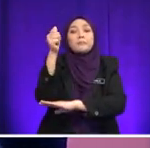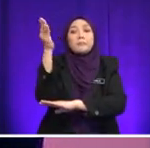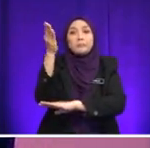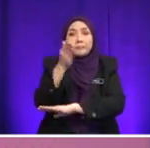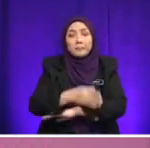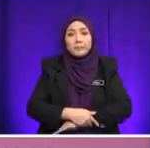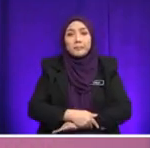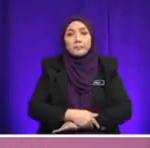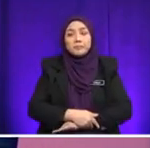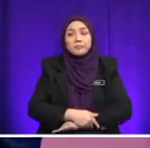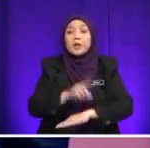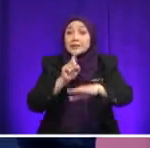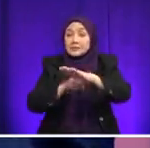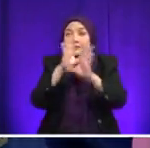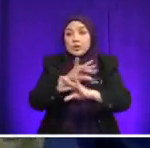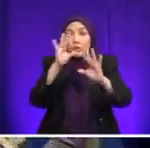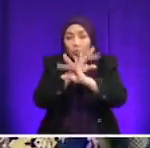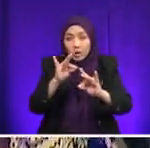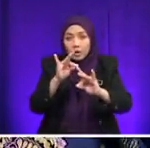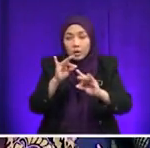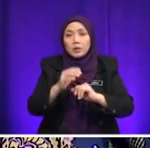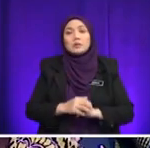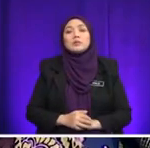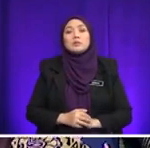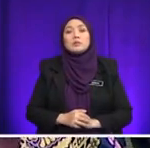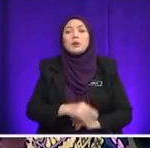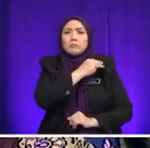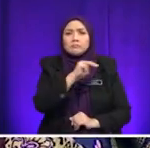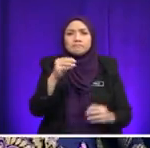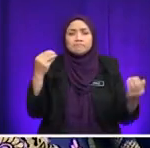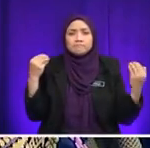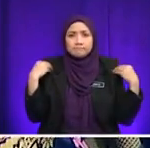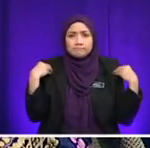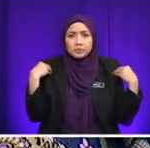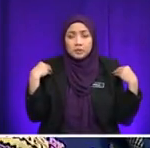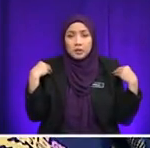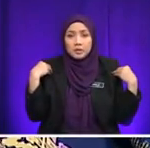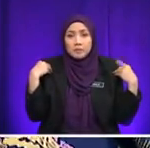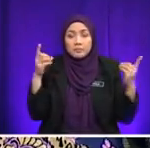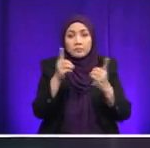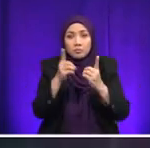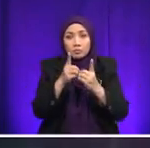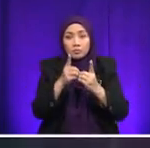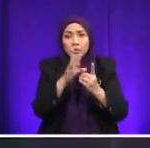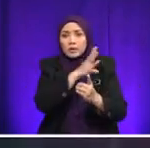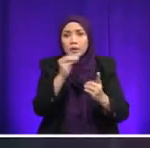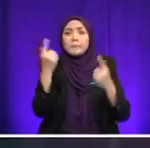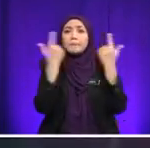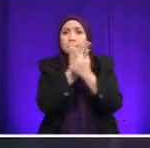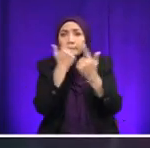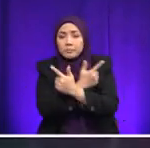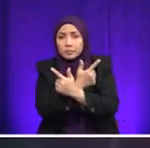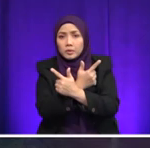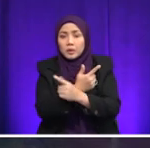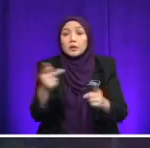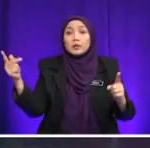ketika itu kita lihat ya mereka mengadakan demonstrasi semasa kedatangan Gubernur Serawak yang